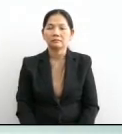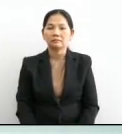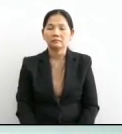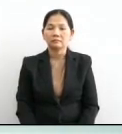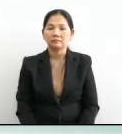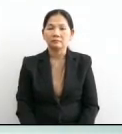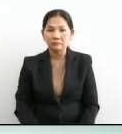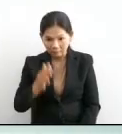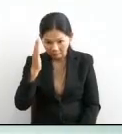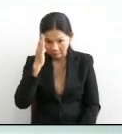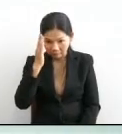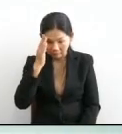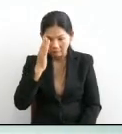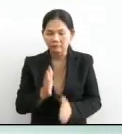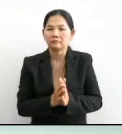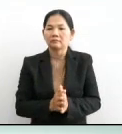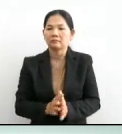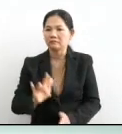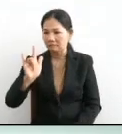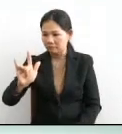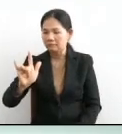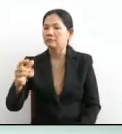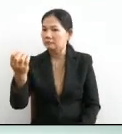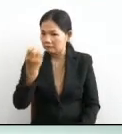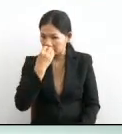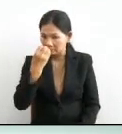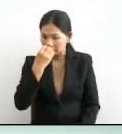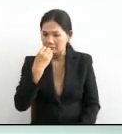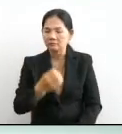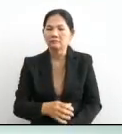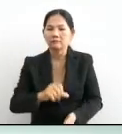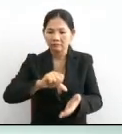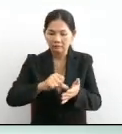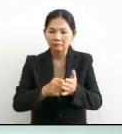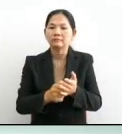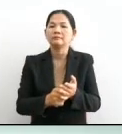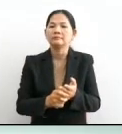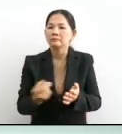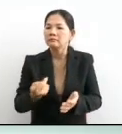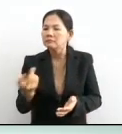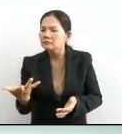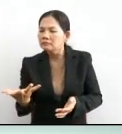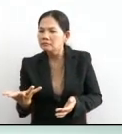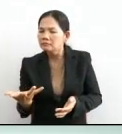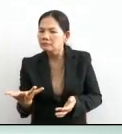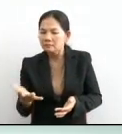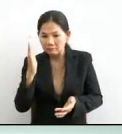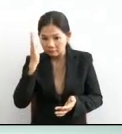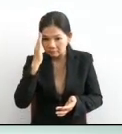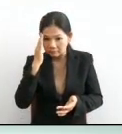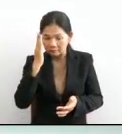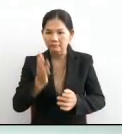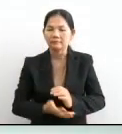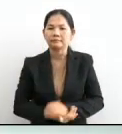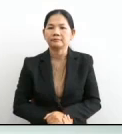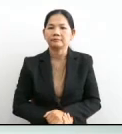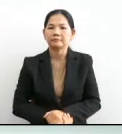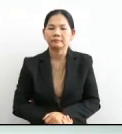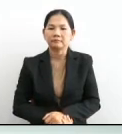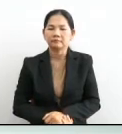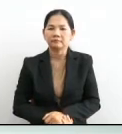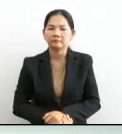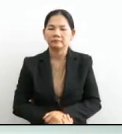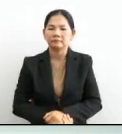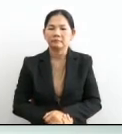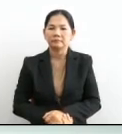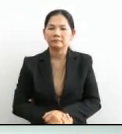chàng chẳng còn đăng hai trà về và chẳng nạn sát trà về và chẳng nạn sát như này tha đời mà đây ta có con chăm tế vế và chân